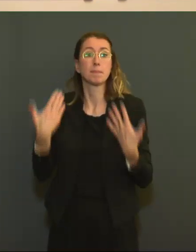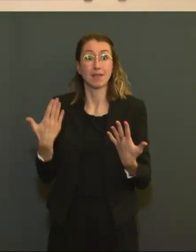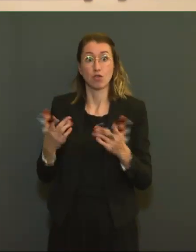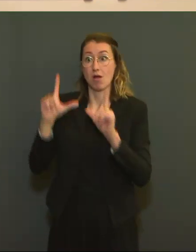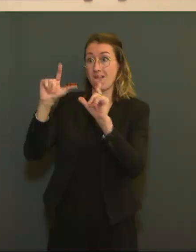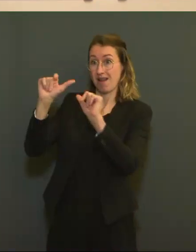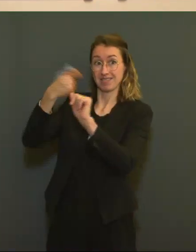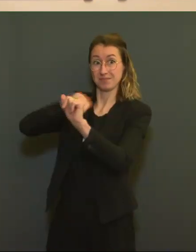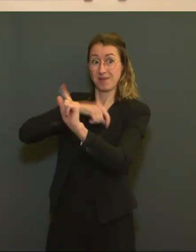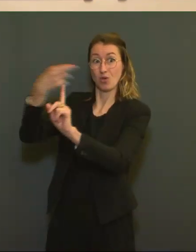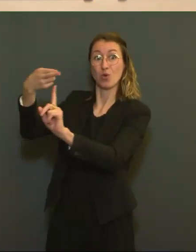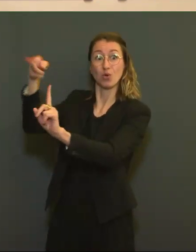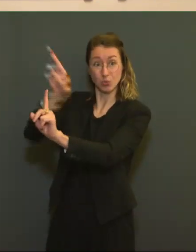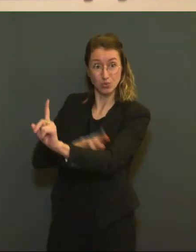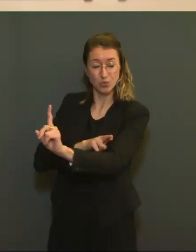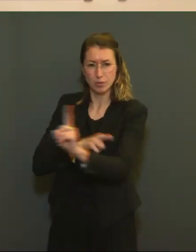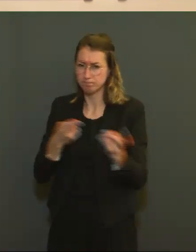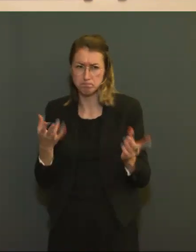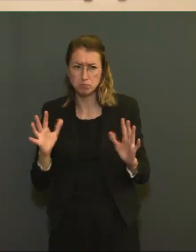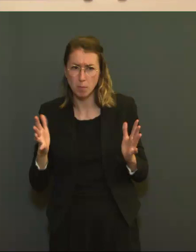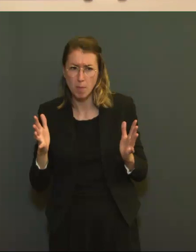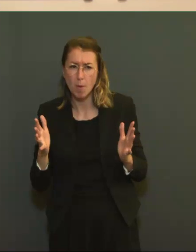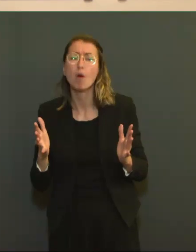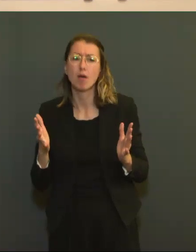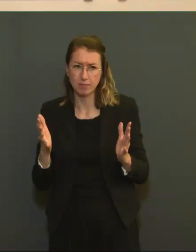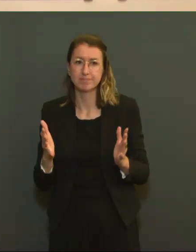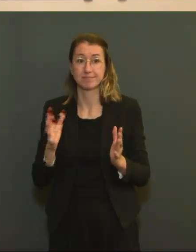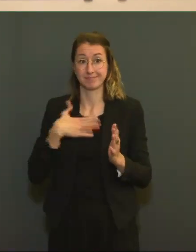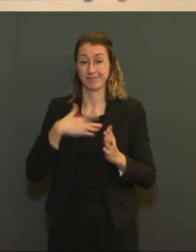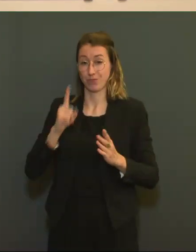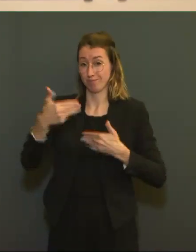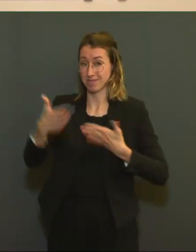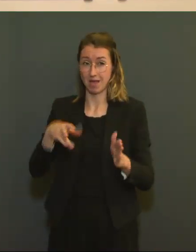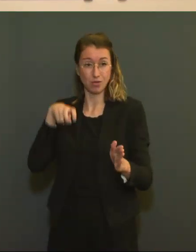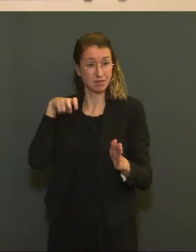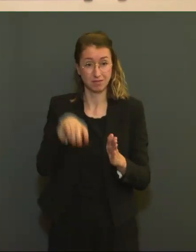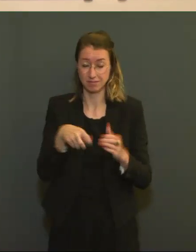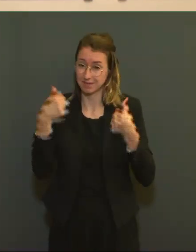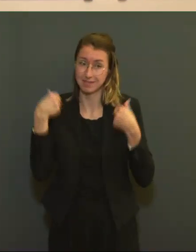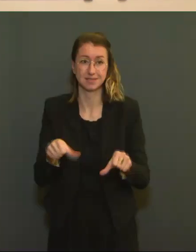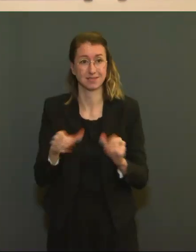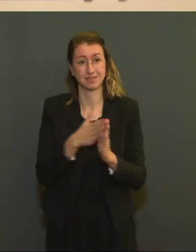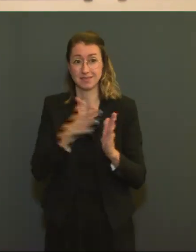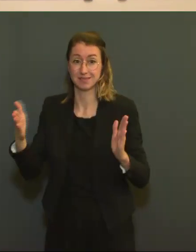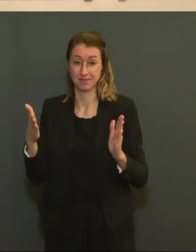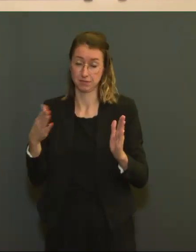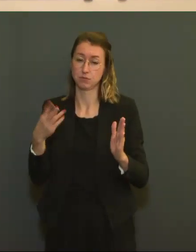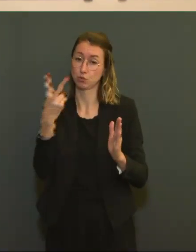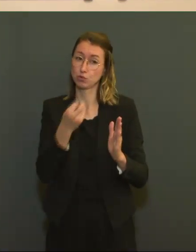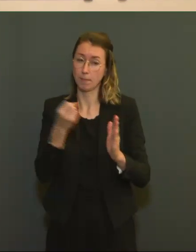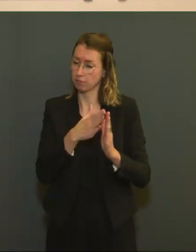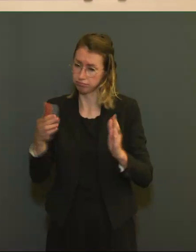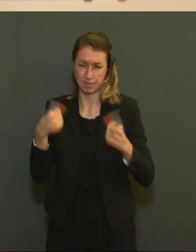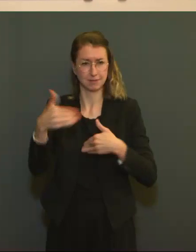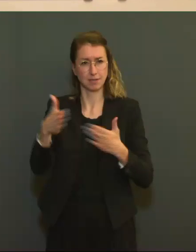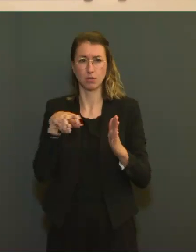comme l'Espagne, il vous faut d'une part vous mettre en quarantaine pendant 14 jours et il faut également faire